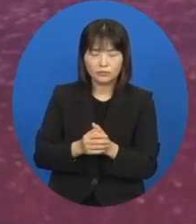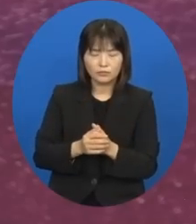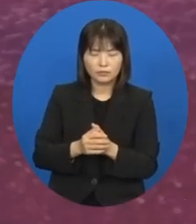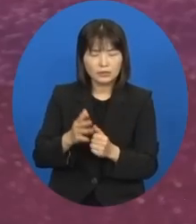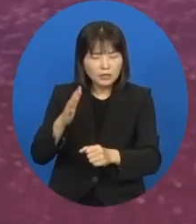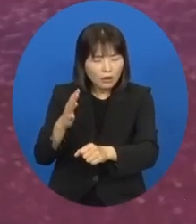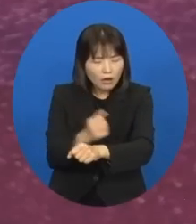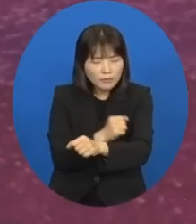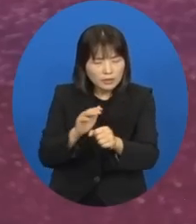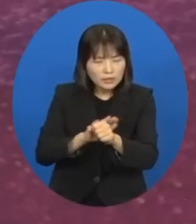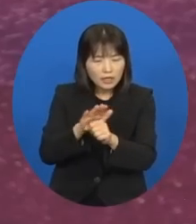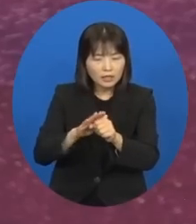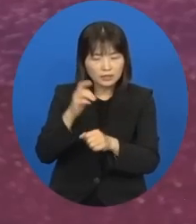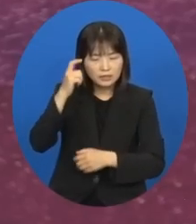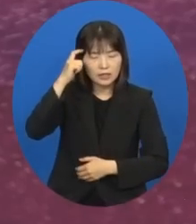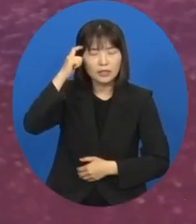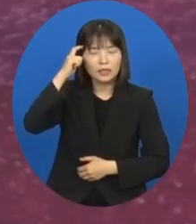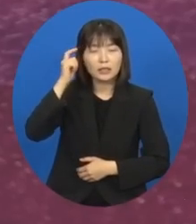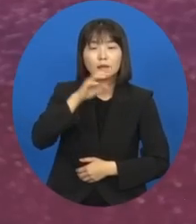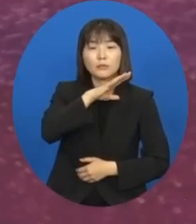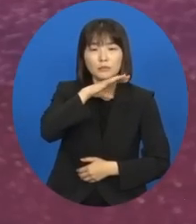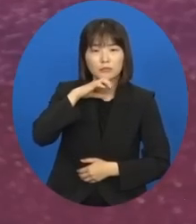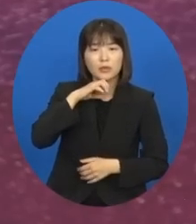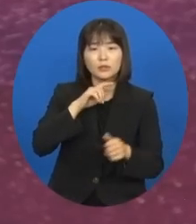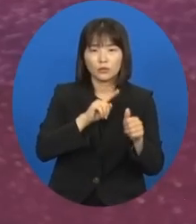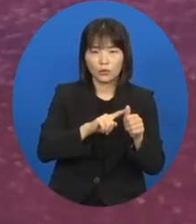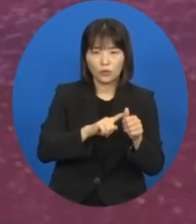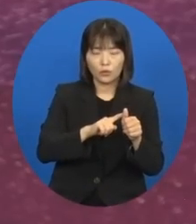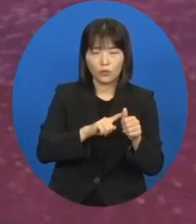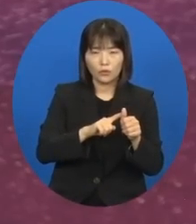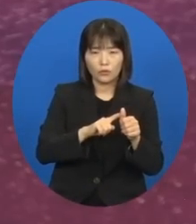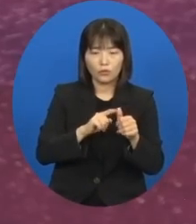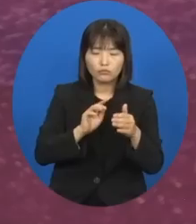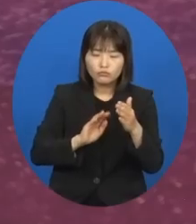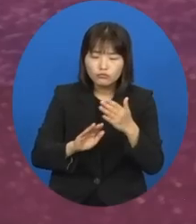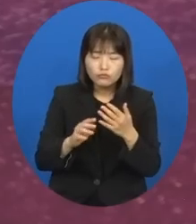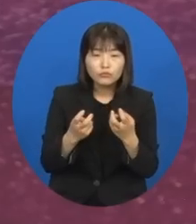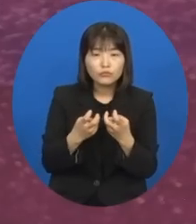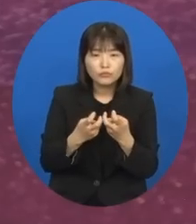엄청난 사랑이라는 것을 깨닫게 되었던 베드로 어떻게 되었을까요